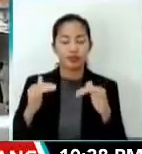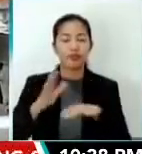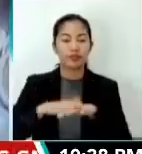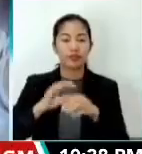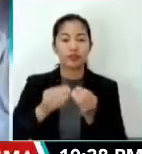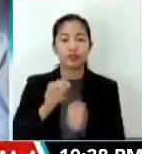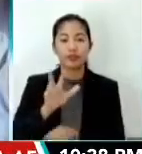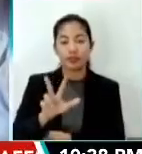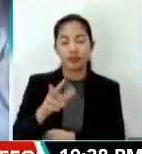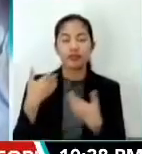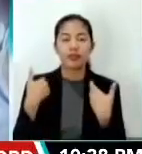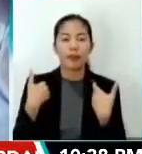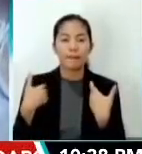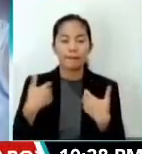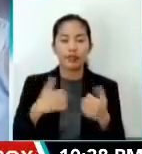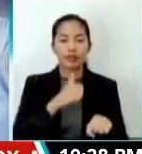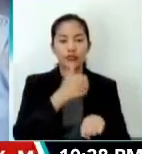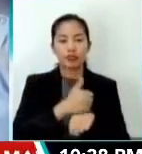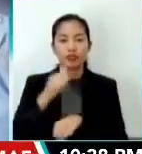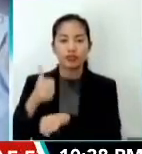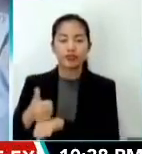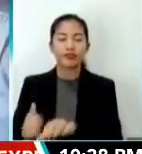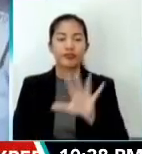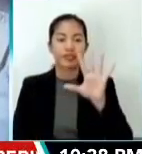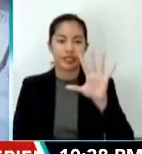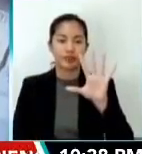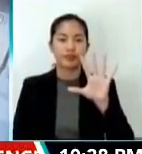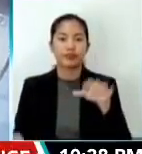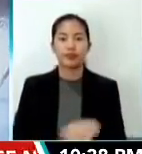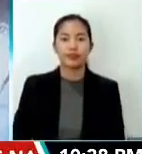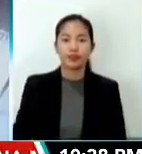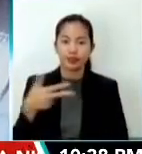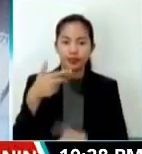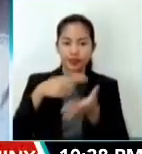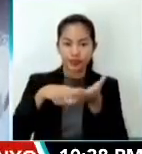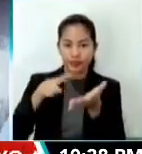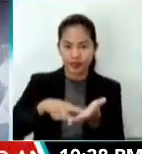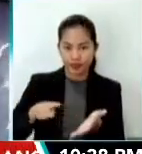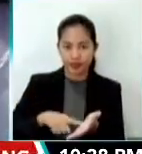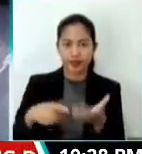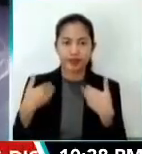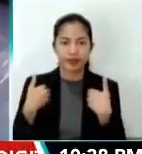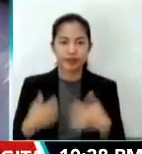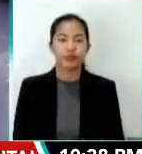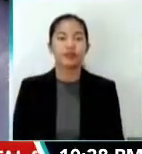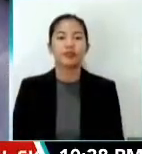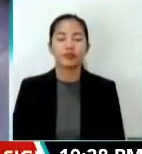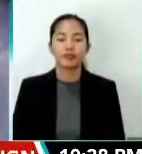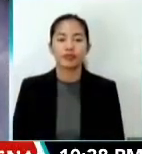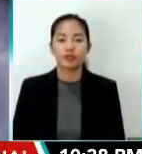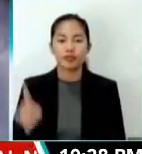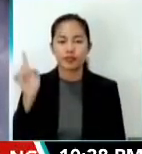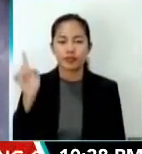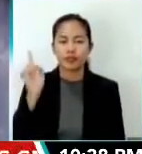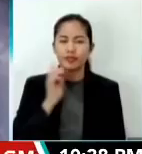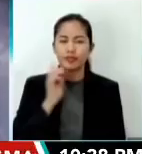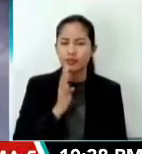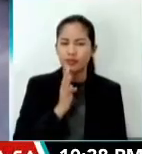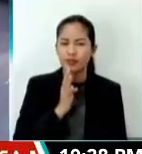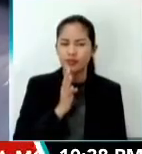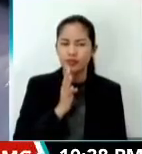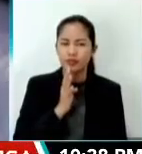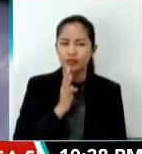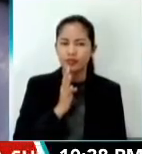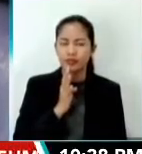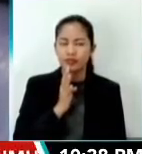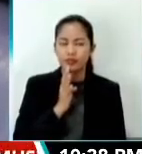nakalatag. Ang requirement natin na lahat ng taga-Cavite, starting today hanggang January 15, pakita lang